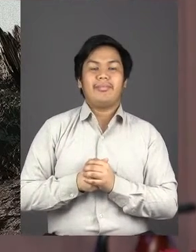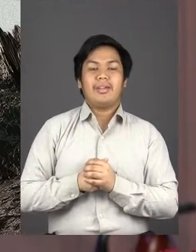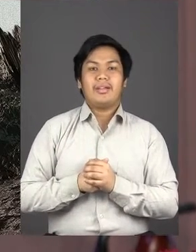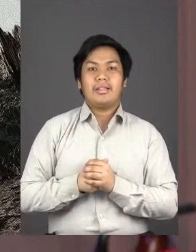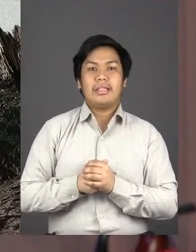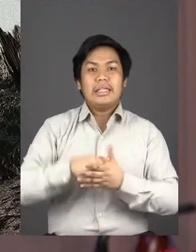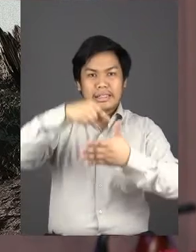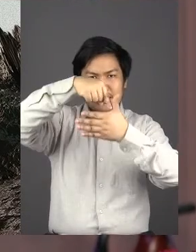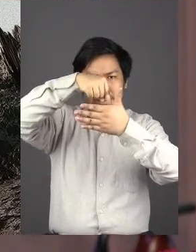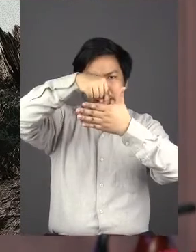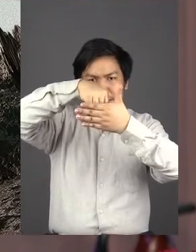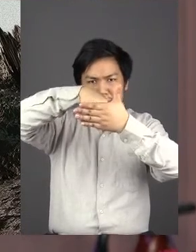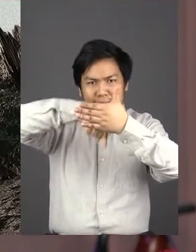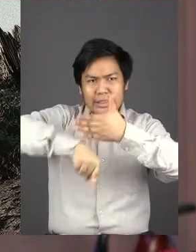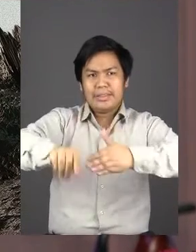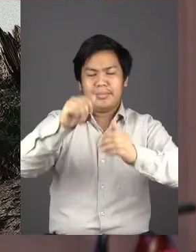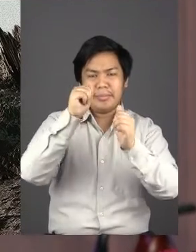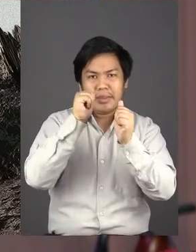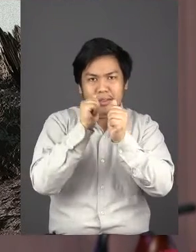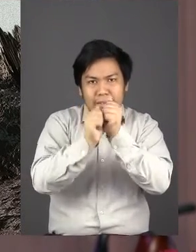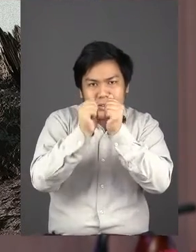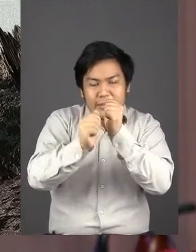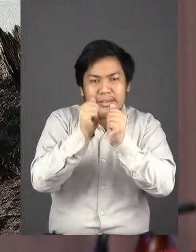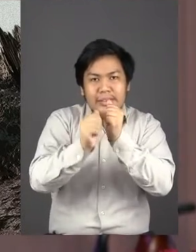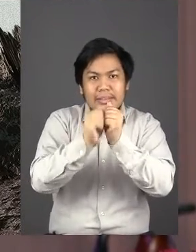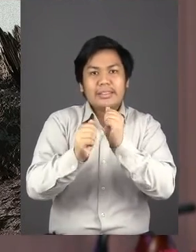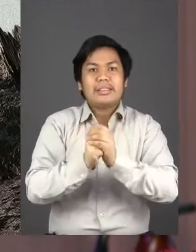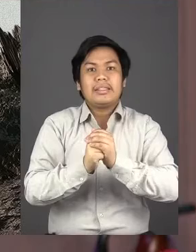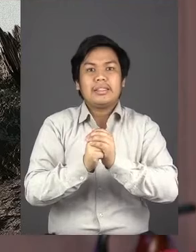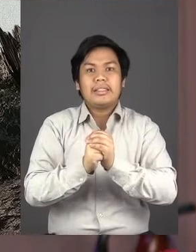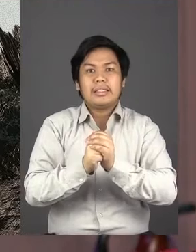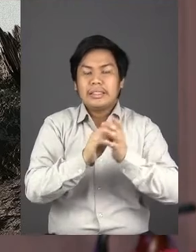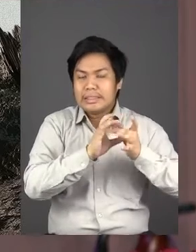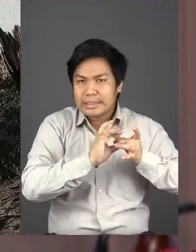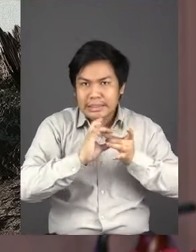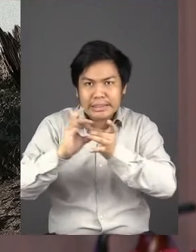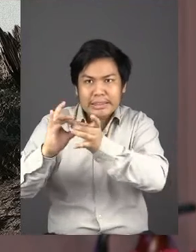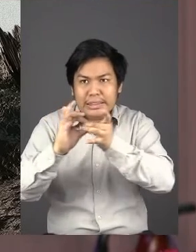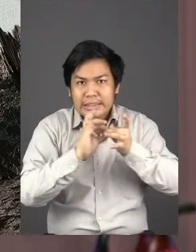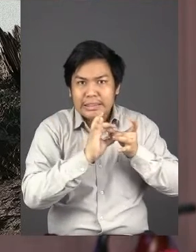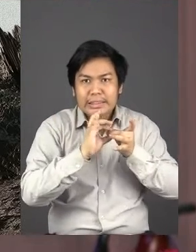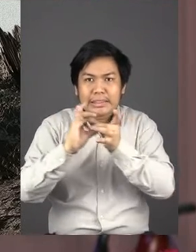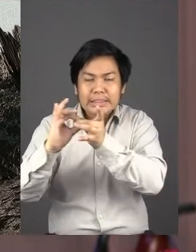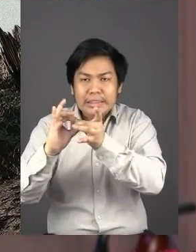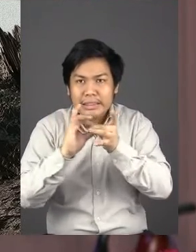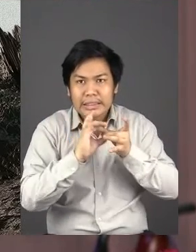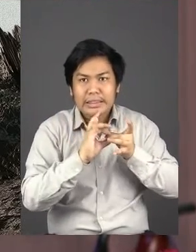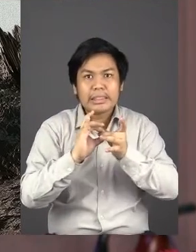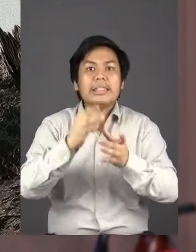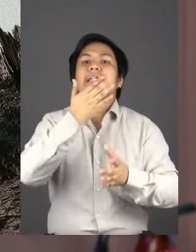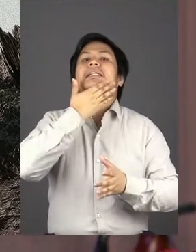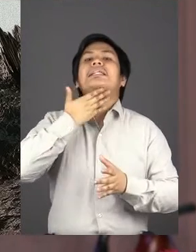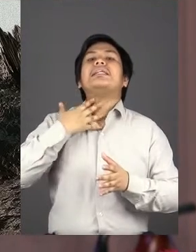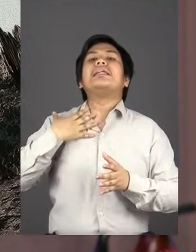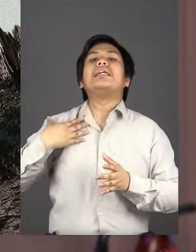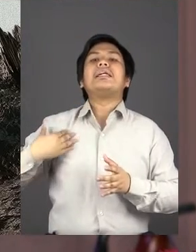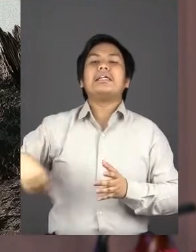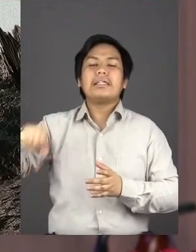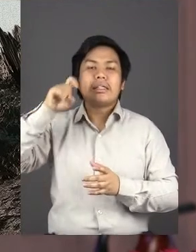na kaugnayan, malapit na kaugnayan, at pakikisama sa mga gumagawa ng kalaswaan at